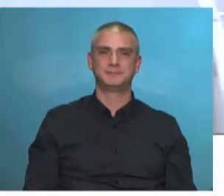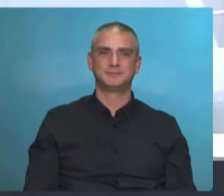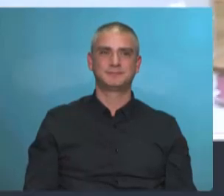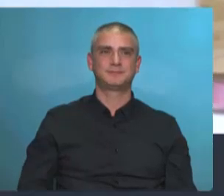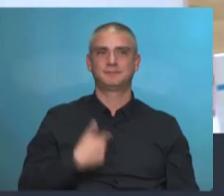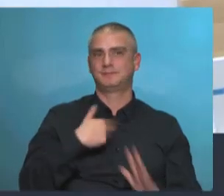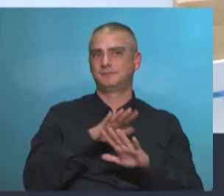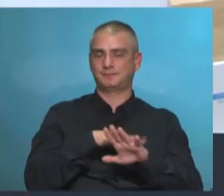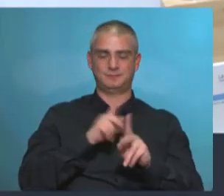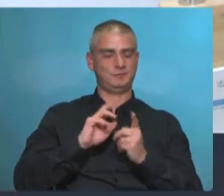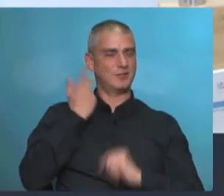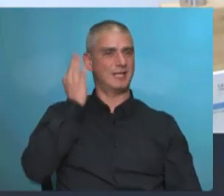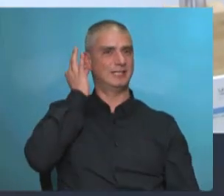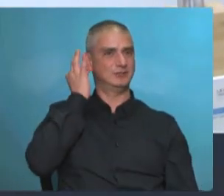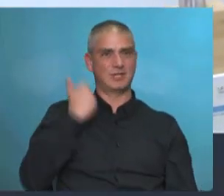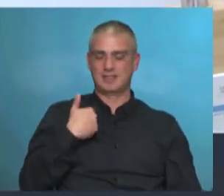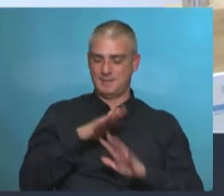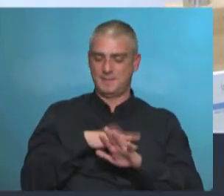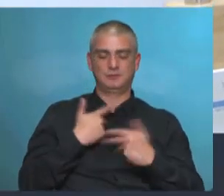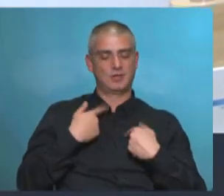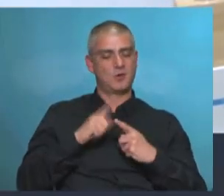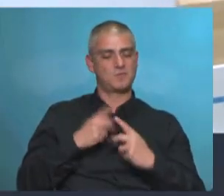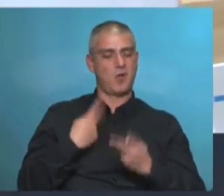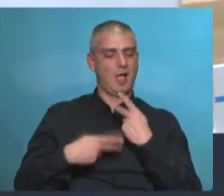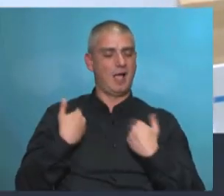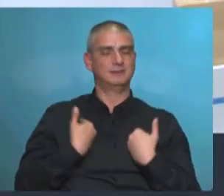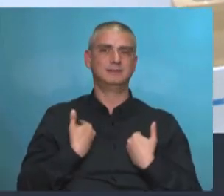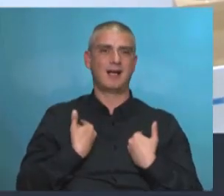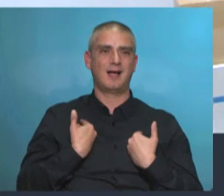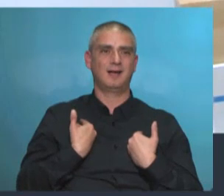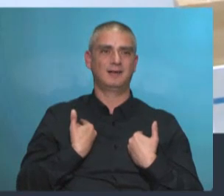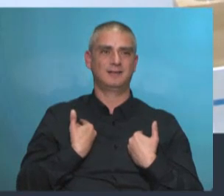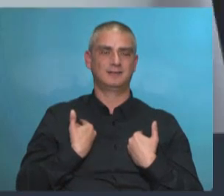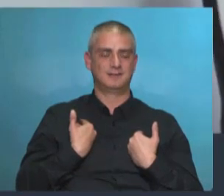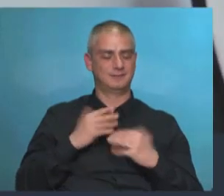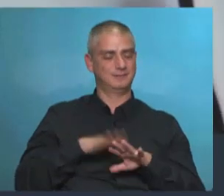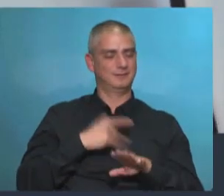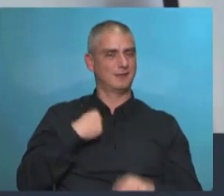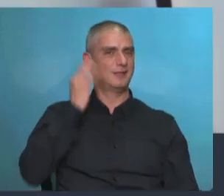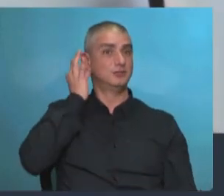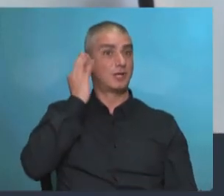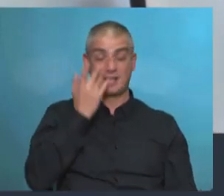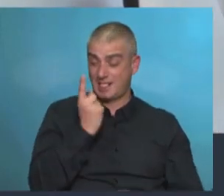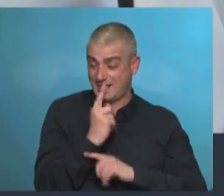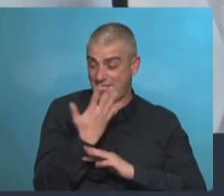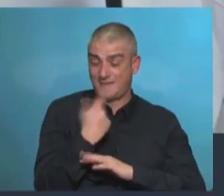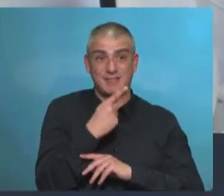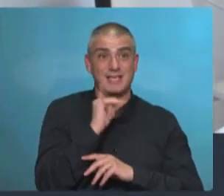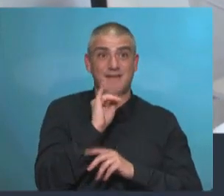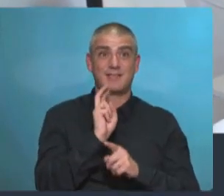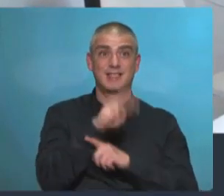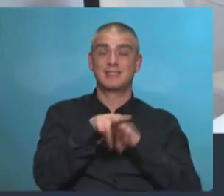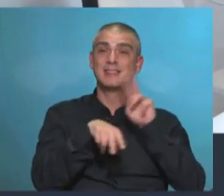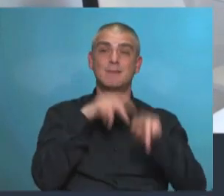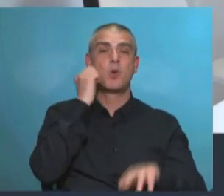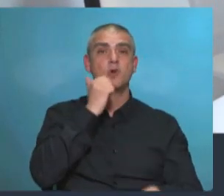מרגישה נשית. אני מרגישה שפשוט חזר לי, חזרה הנשיות. רגע לפני שיפית תיכנס לטיפול